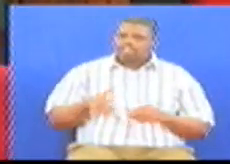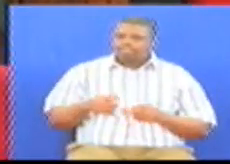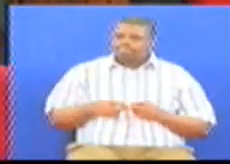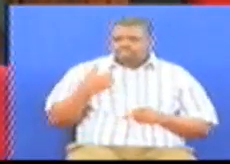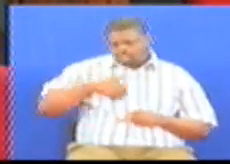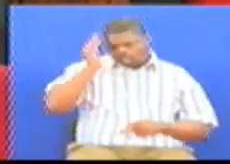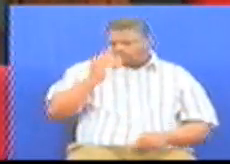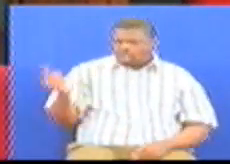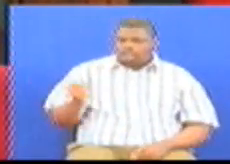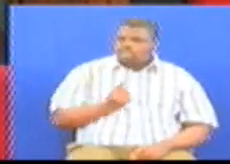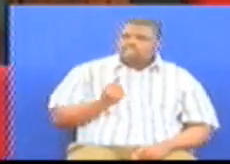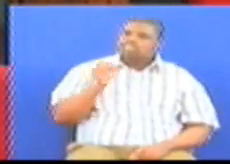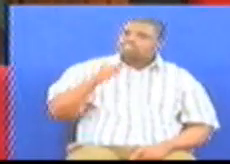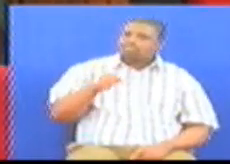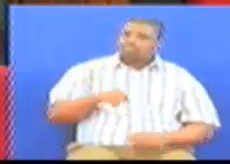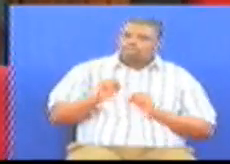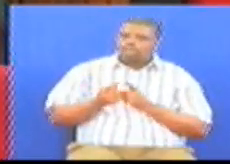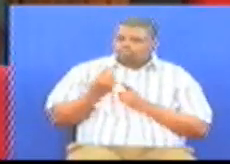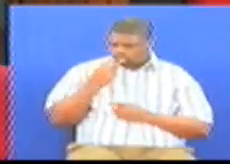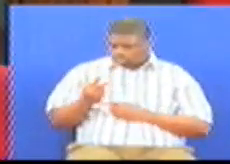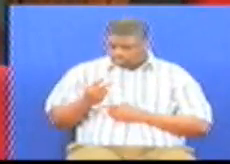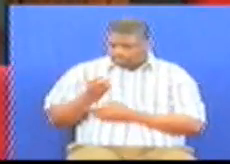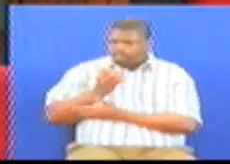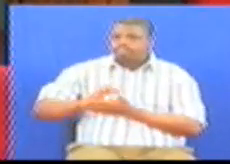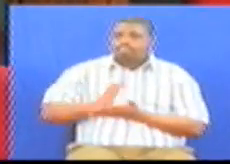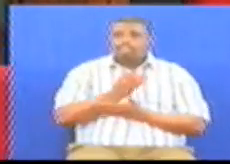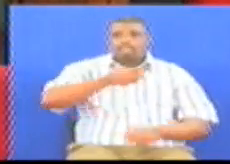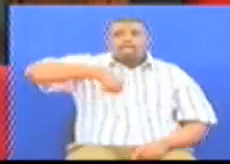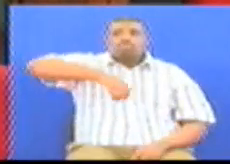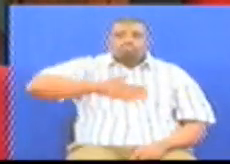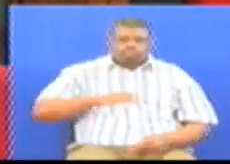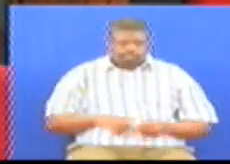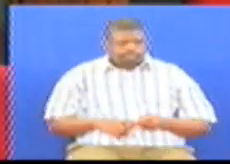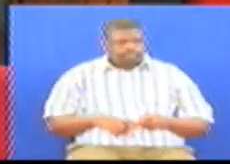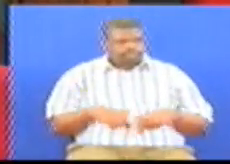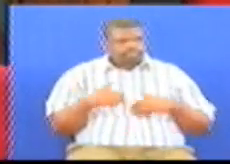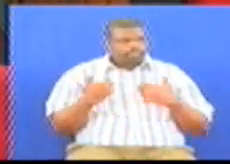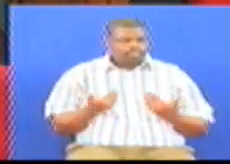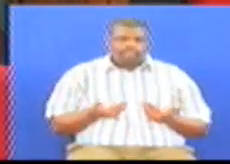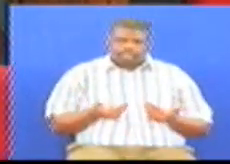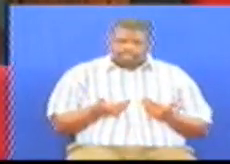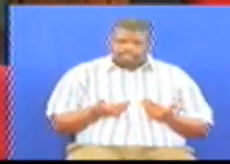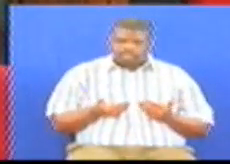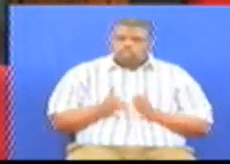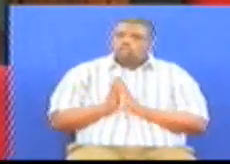ndio, lakini tuangalie katika mgao tulio nao. Sasa tuombe